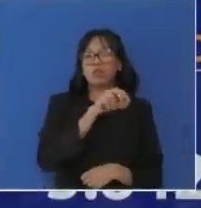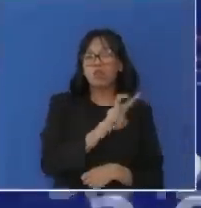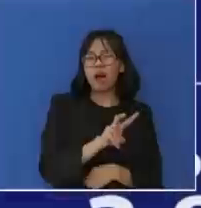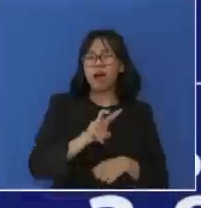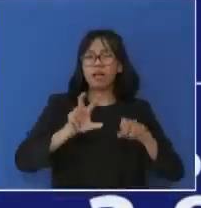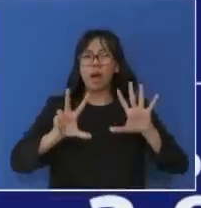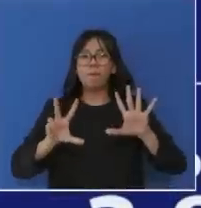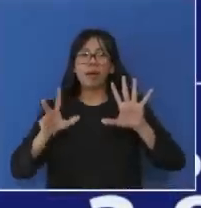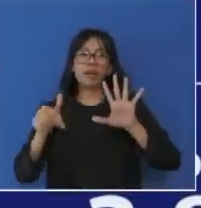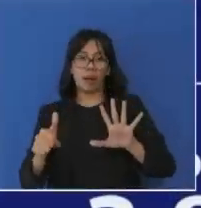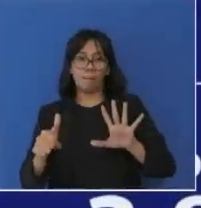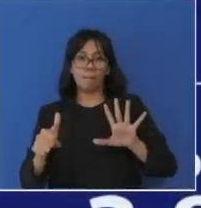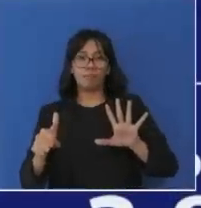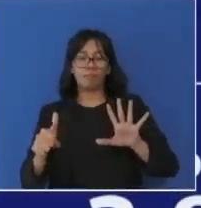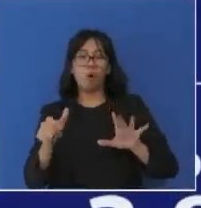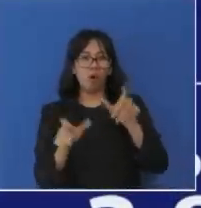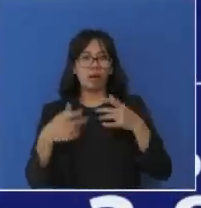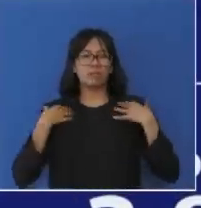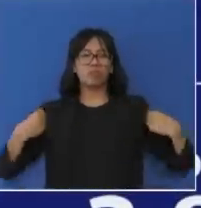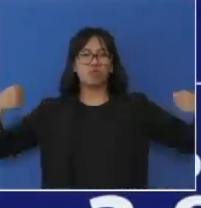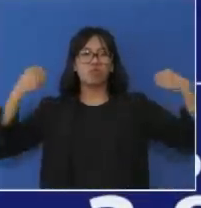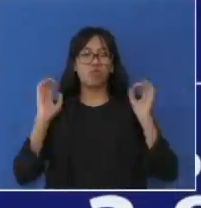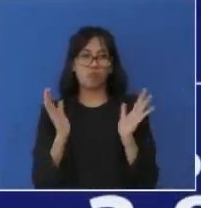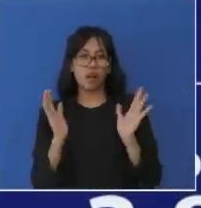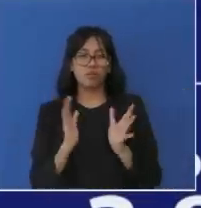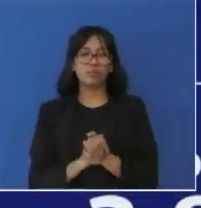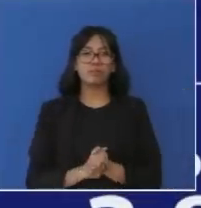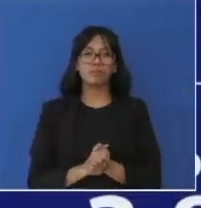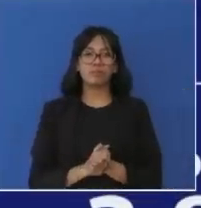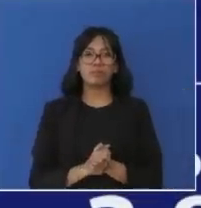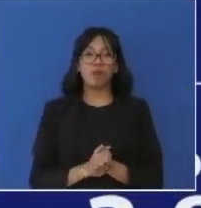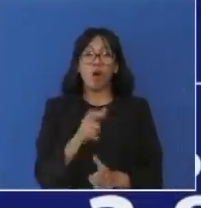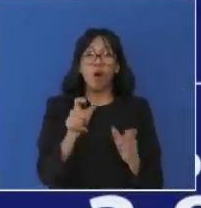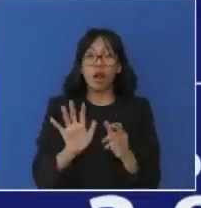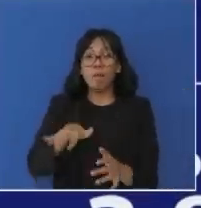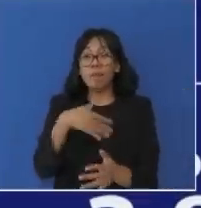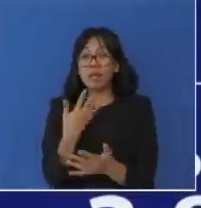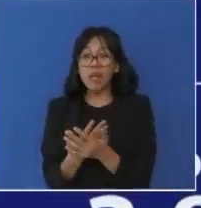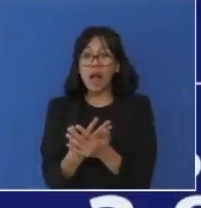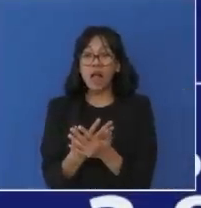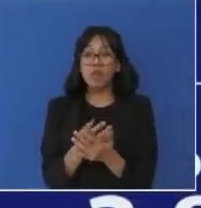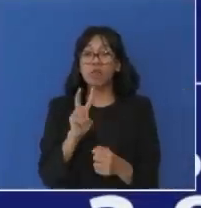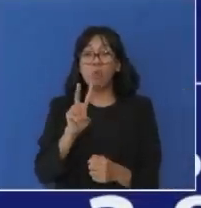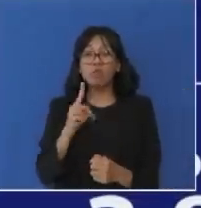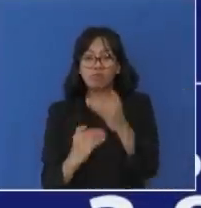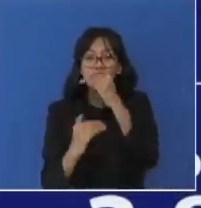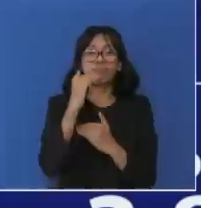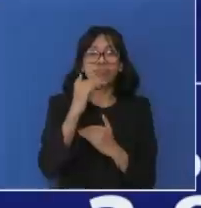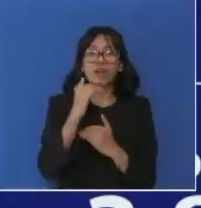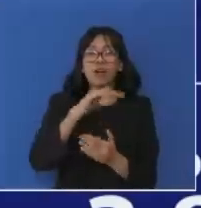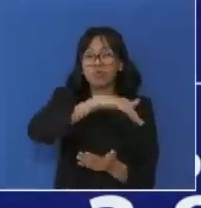286 sembuh dan ada 21 yang meninggal sehingga total